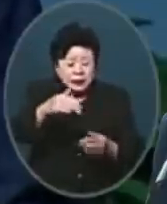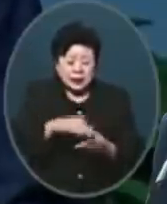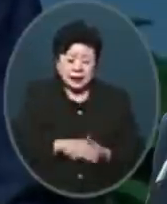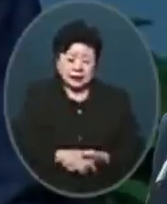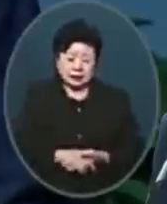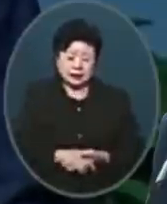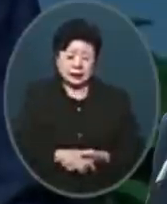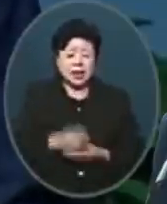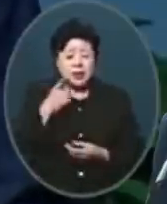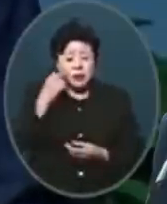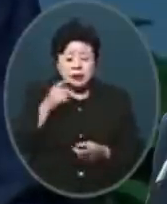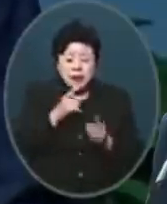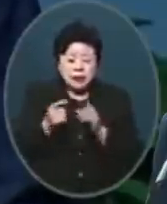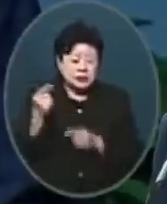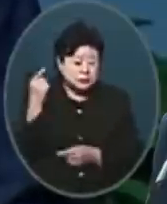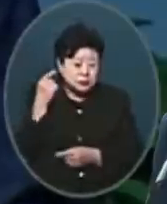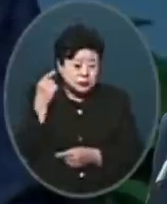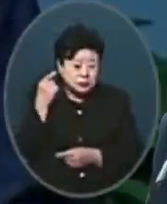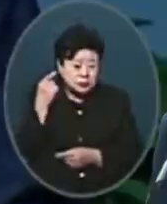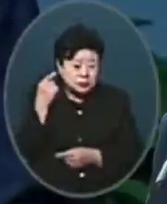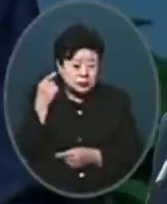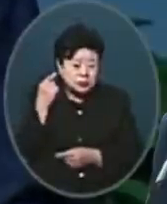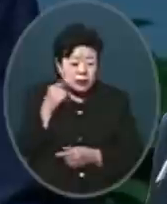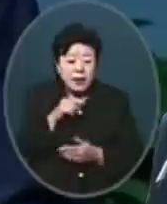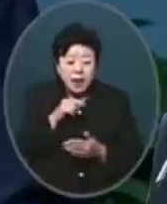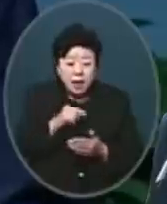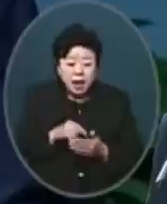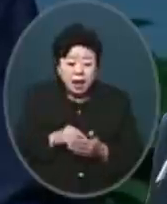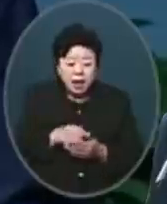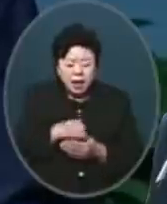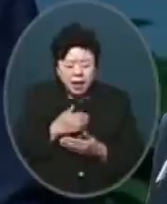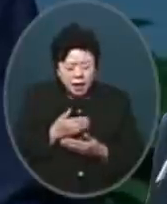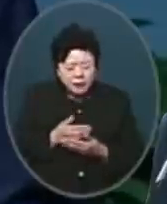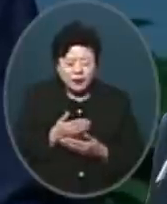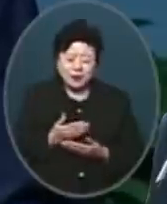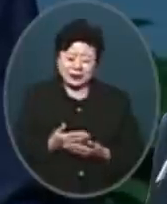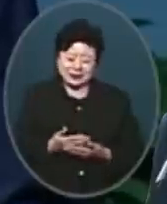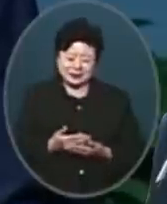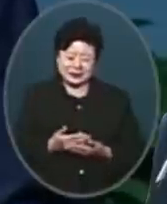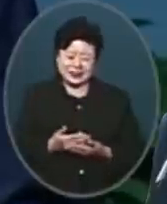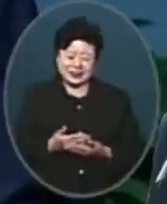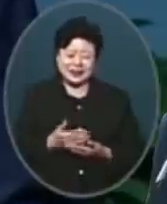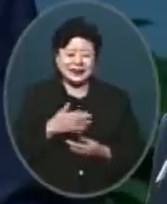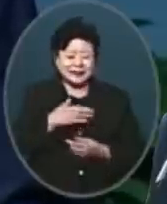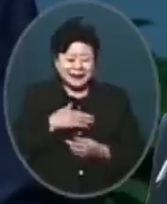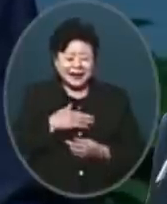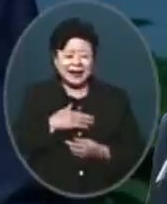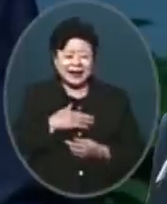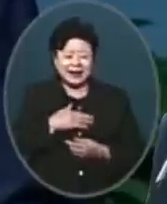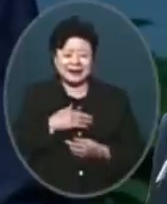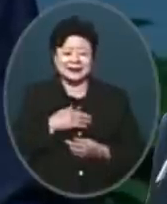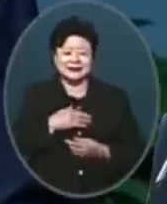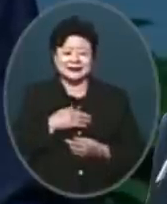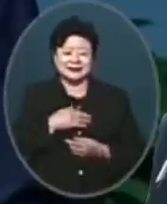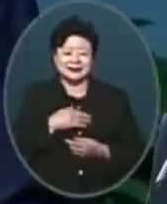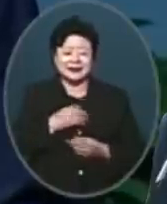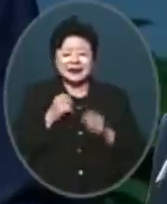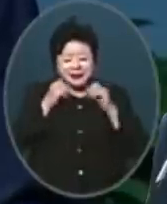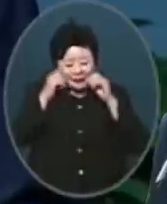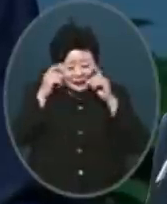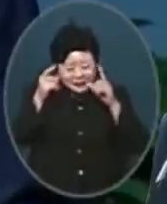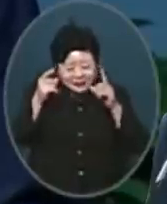목사님 말씀을 듣고 난 다음에 상당히 마음이 감동되어서 내가 일어나서